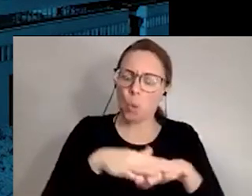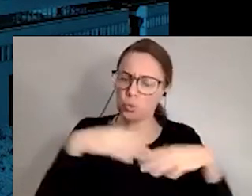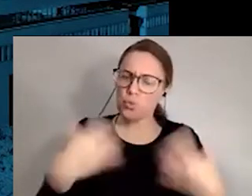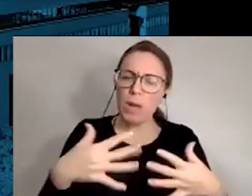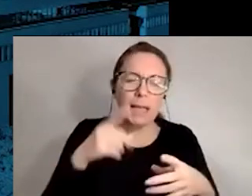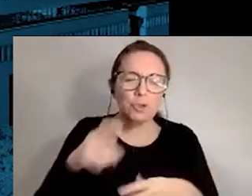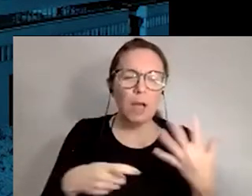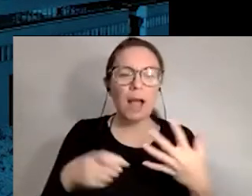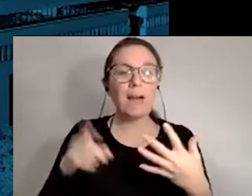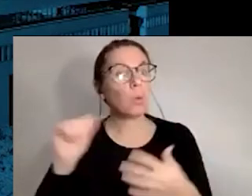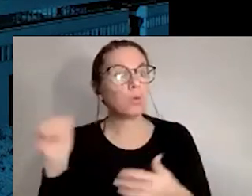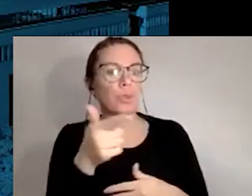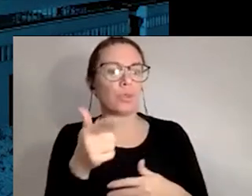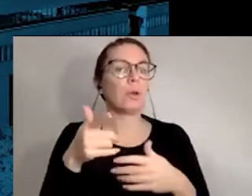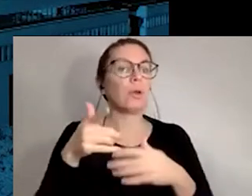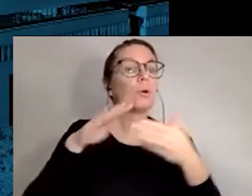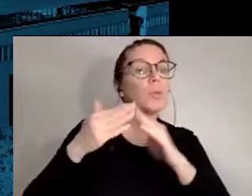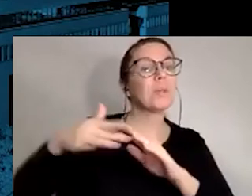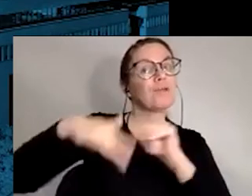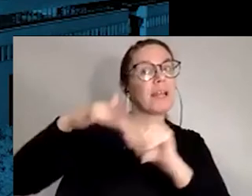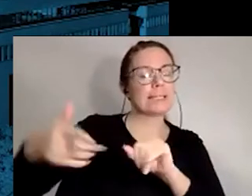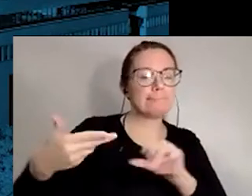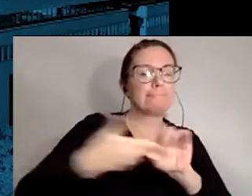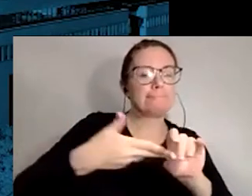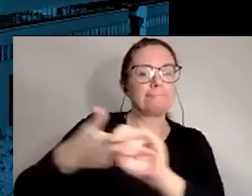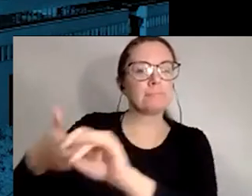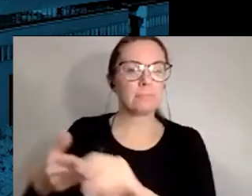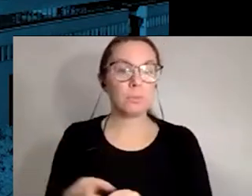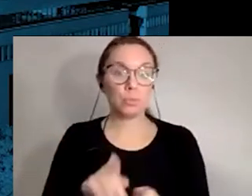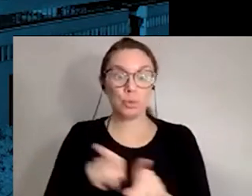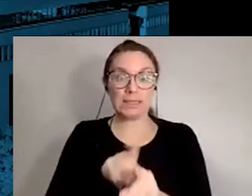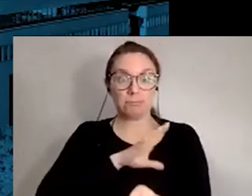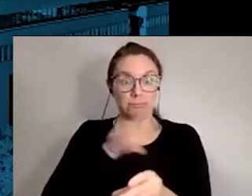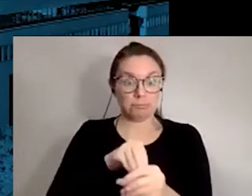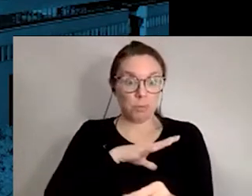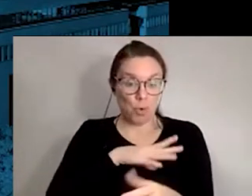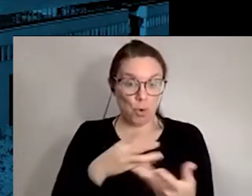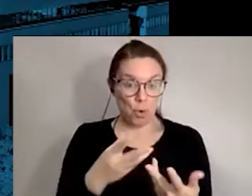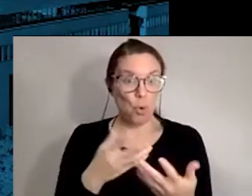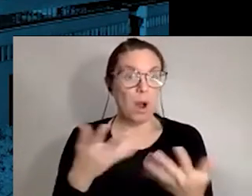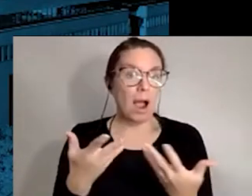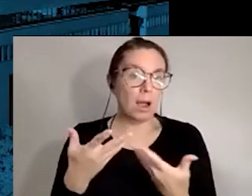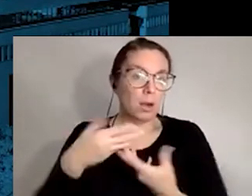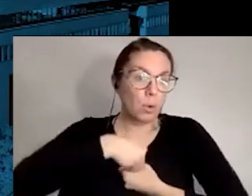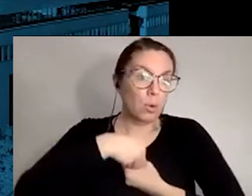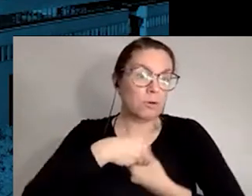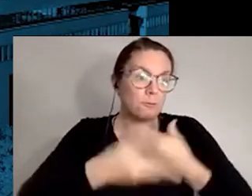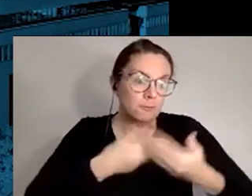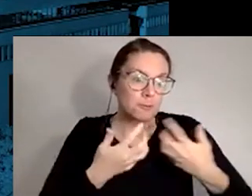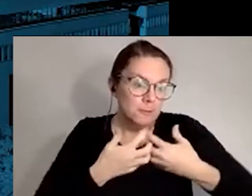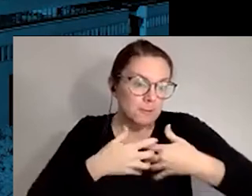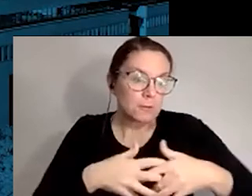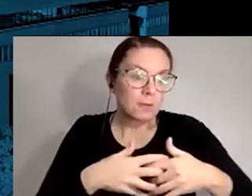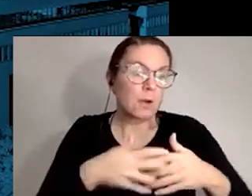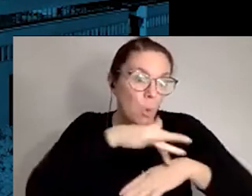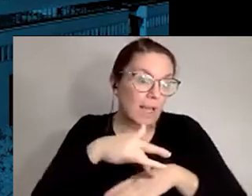'ensemble de la communauté universitaire et qui comprend un contenu opérationnel, concret, efficient et